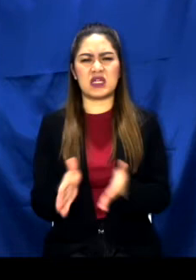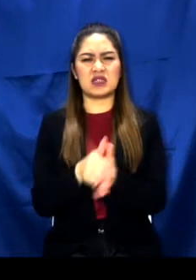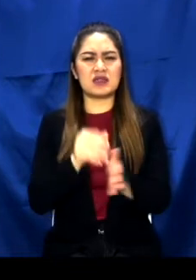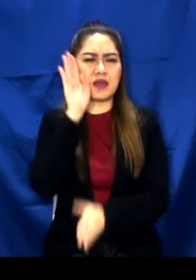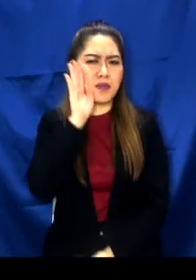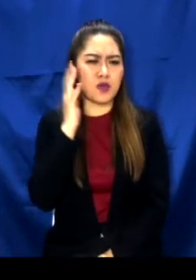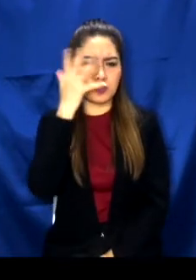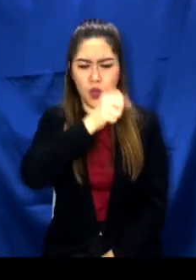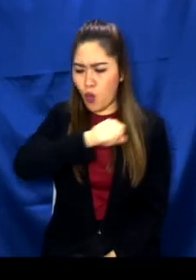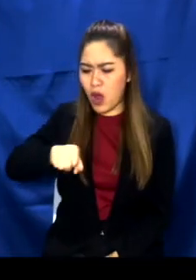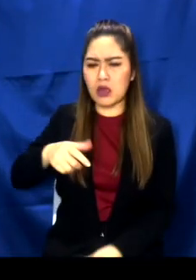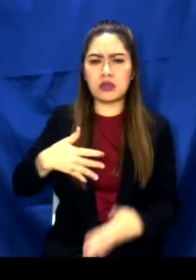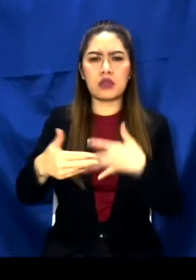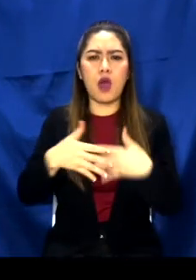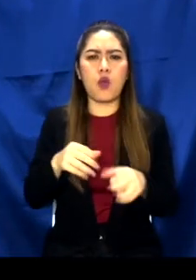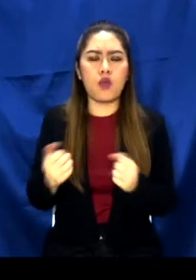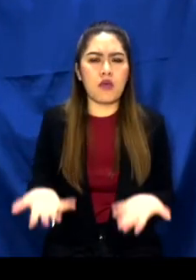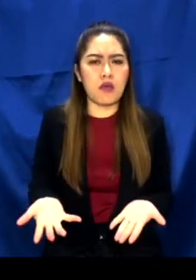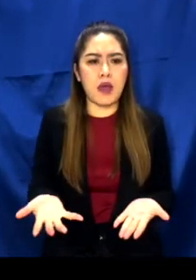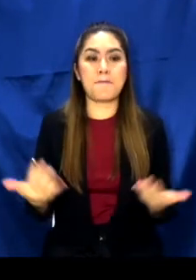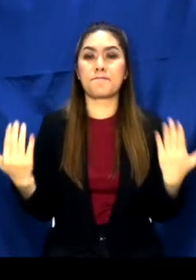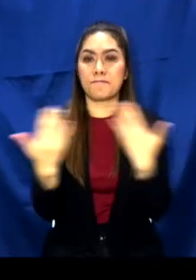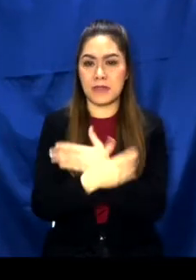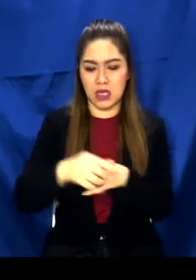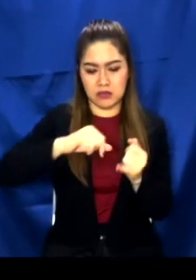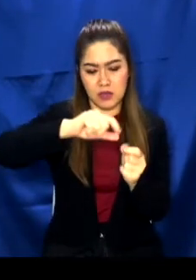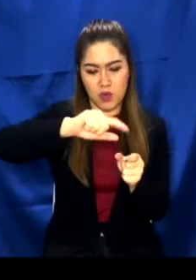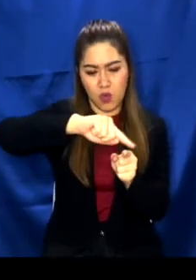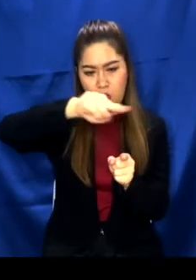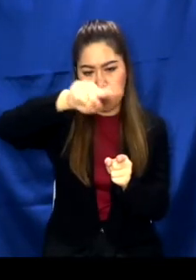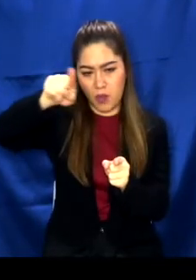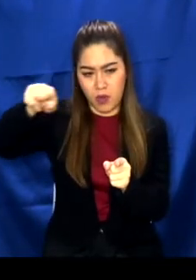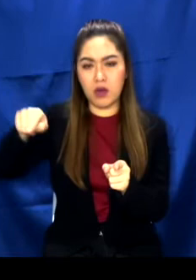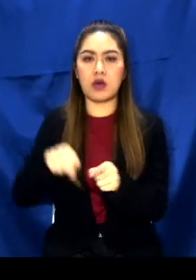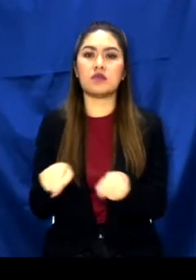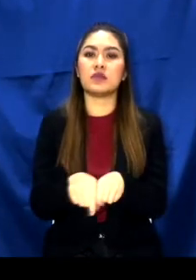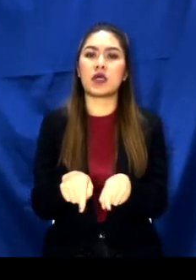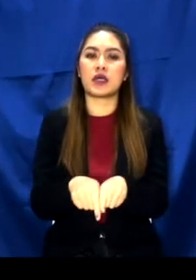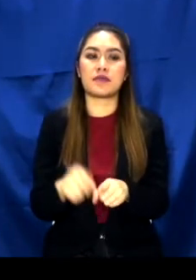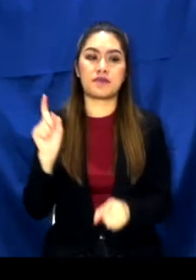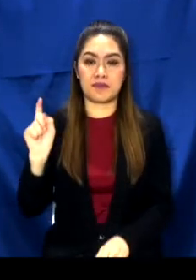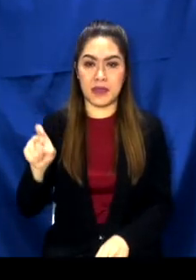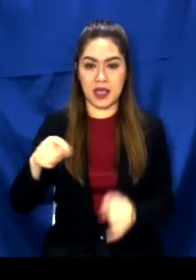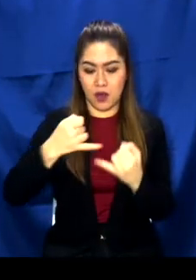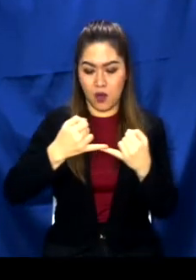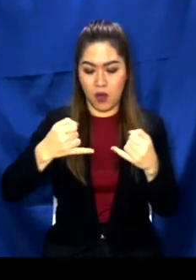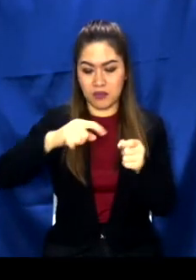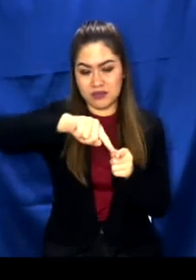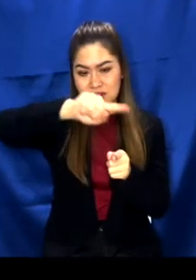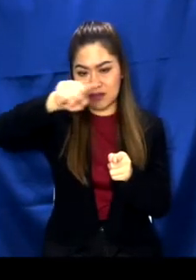ยอะสวยกว่าสีเทาอยากเปลี่ยนสโตกอยากเปลี่ยนขอบตรงนี้เราก็คลิกที่ขอบคลิก1ทีนะคะแล้วเรา